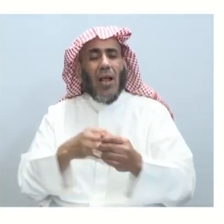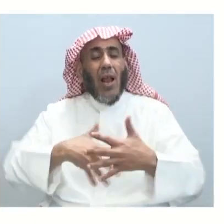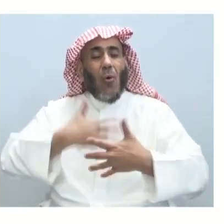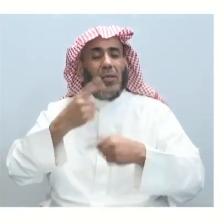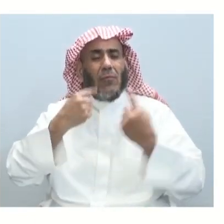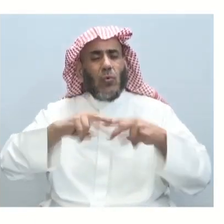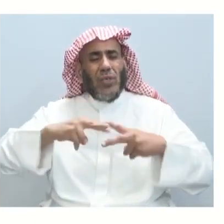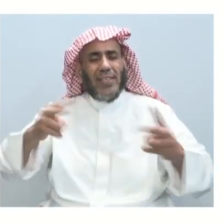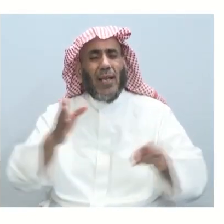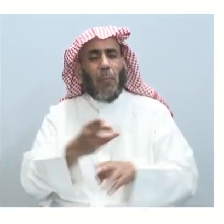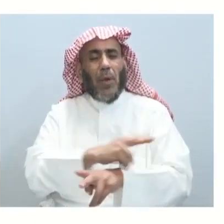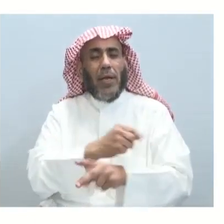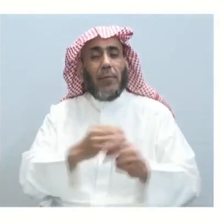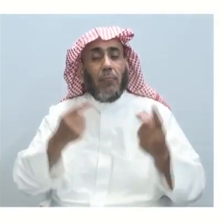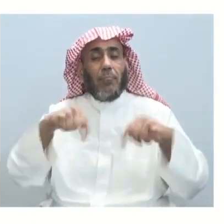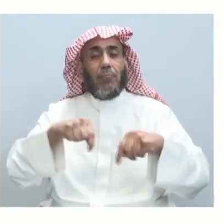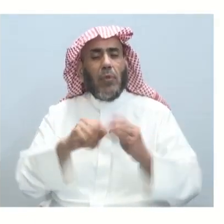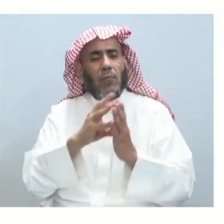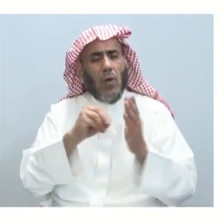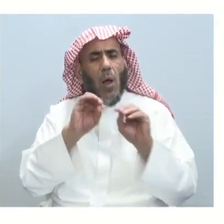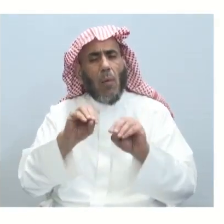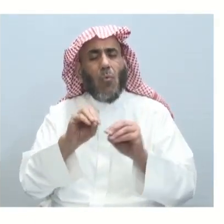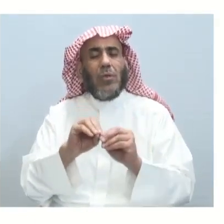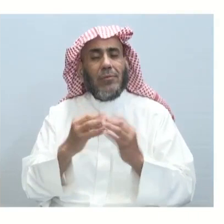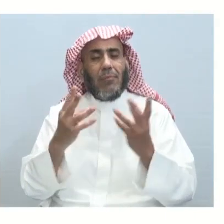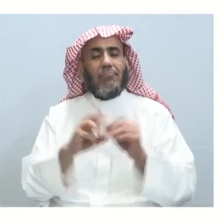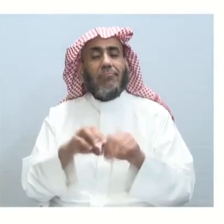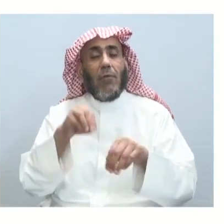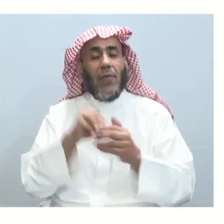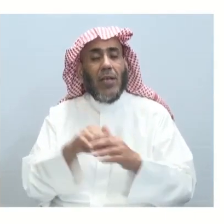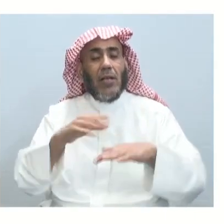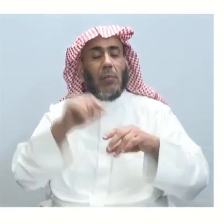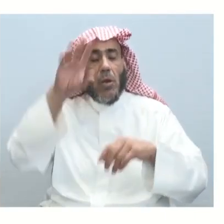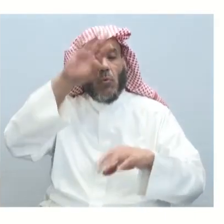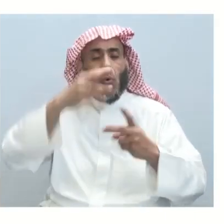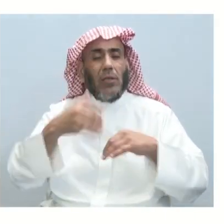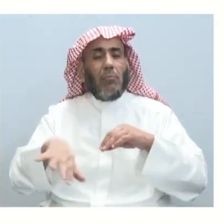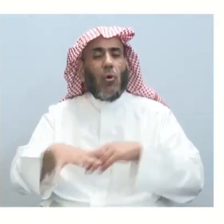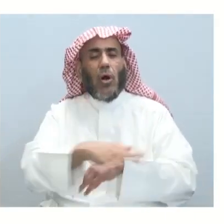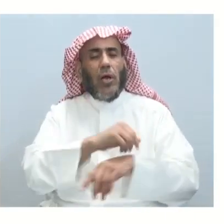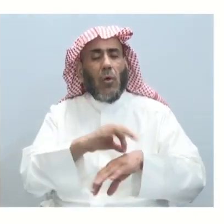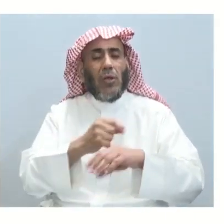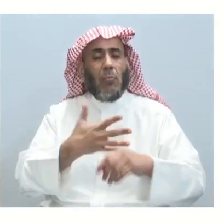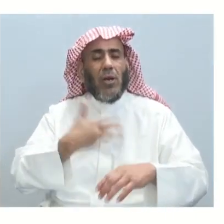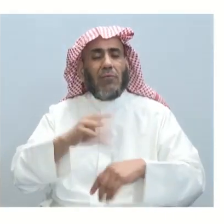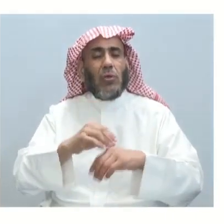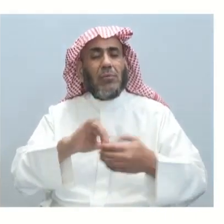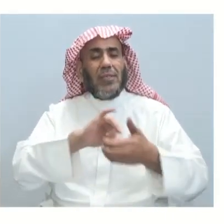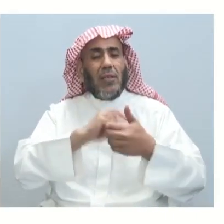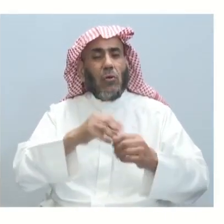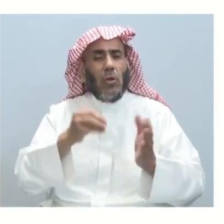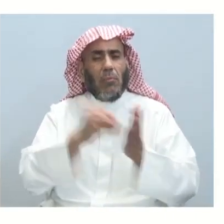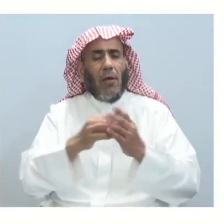الحياه في شتى مناحيها ولنا ايضا نموذج سناتي اليه باذن الله ففيه ادب الملوك وادب الرعيه وادب النفس وادب الصداقه